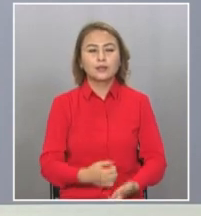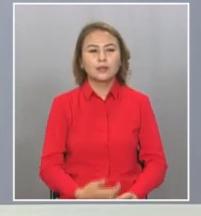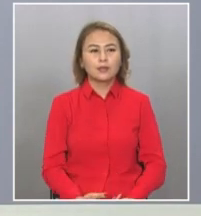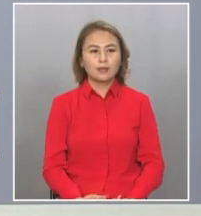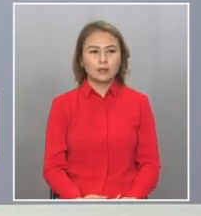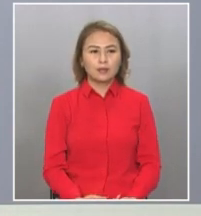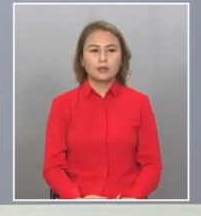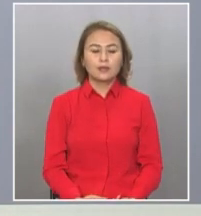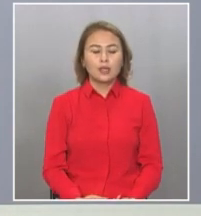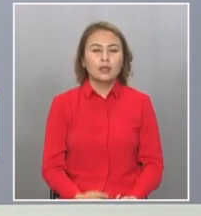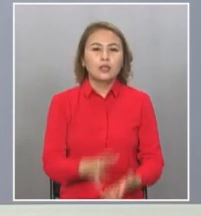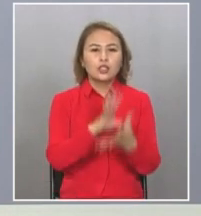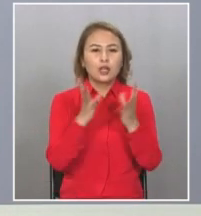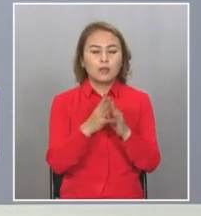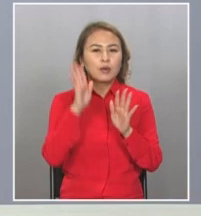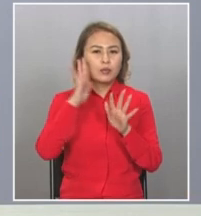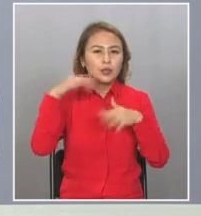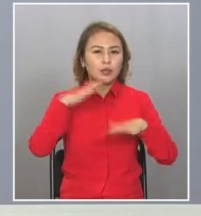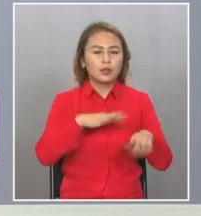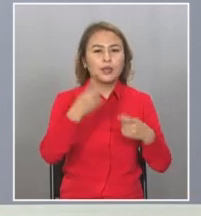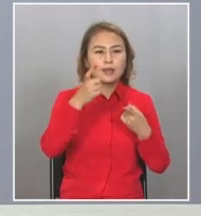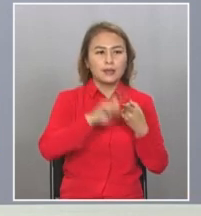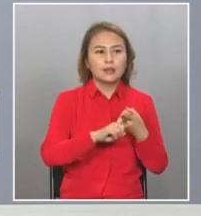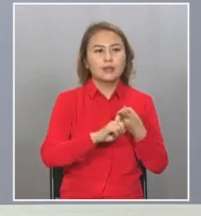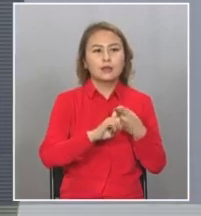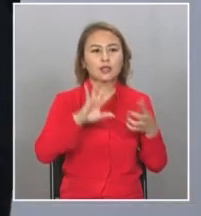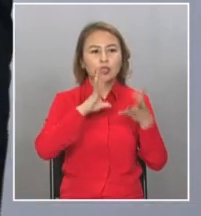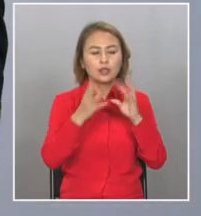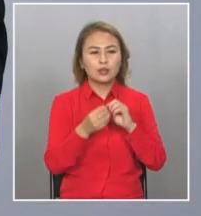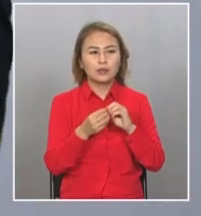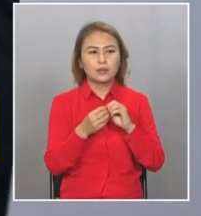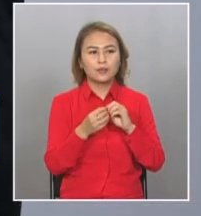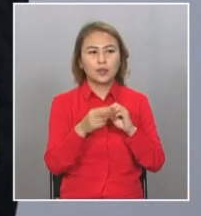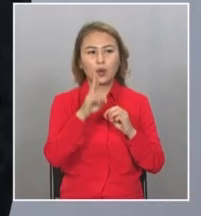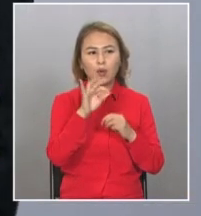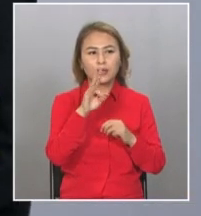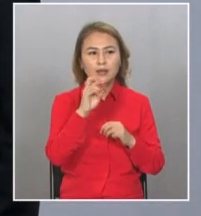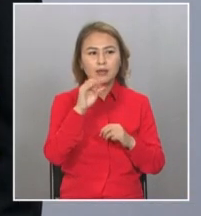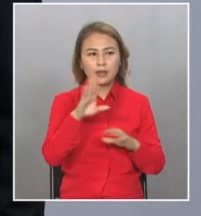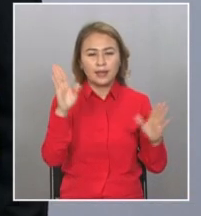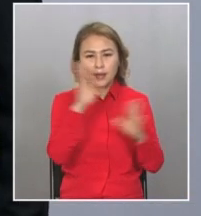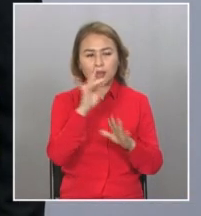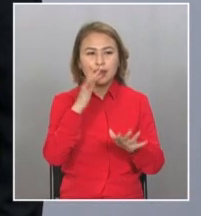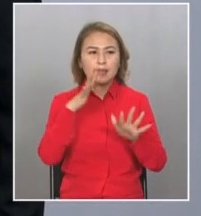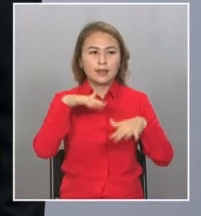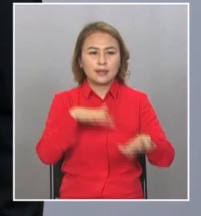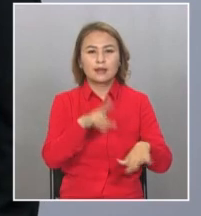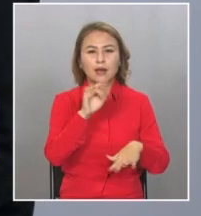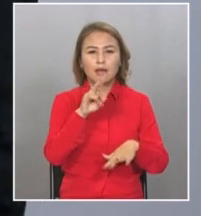Енді жалпы мұхиттың әсеріне байланысты жалпы континенттік климат және теңіздік климат